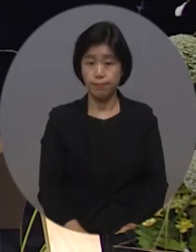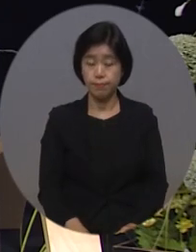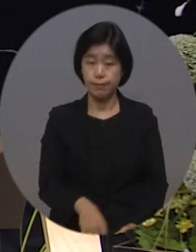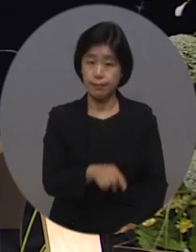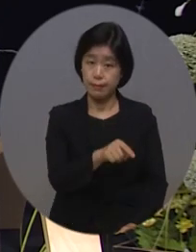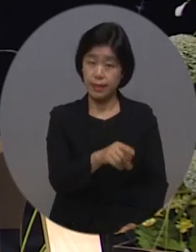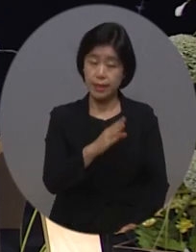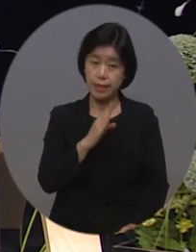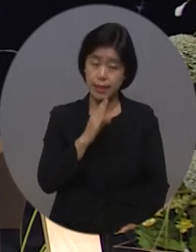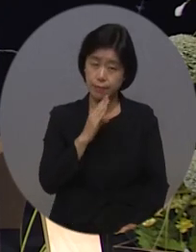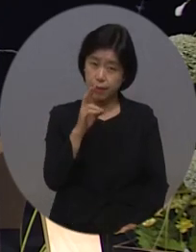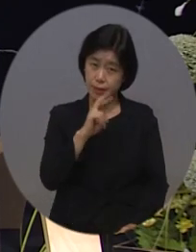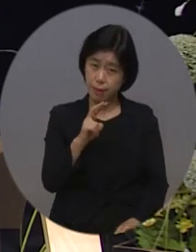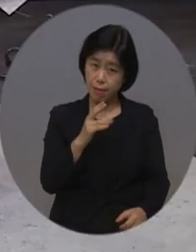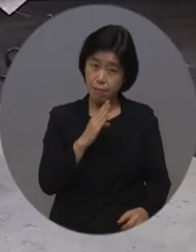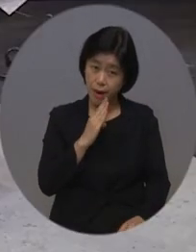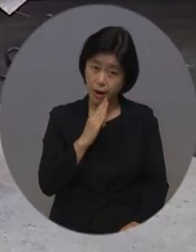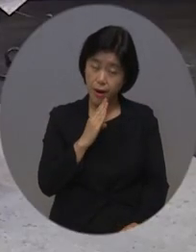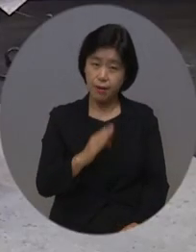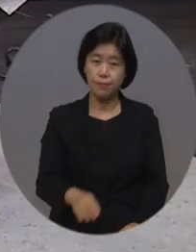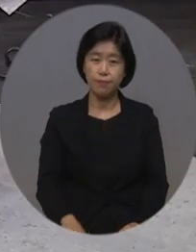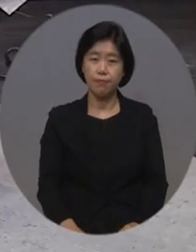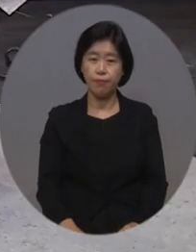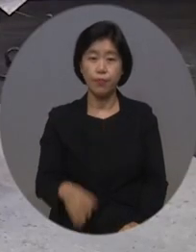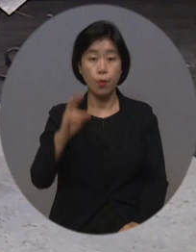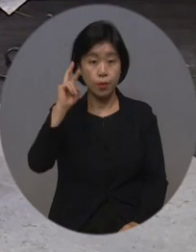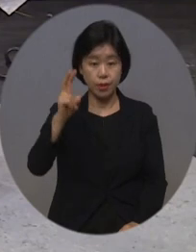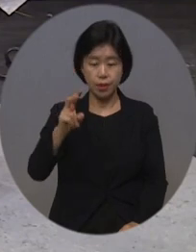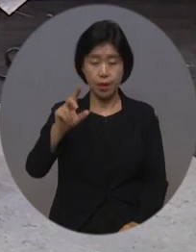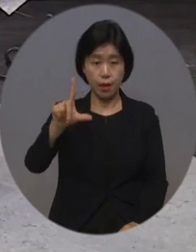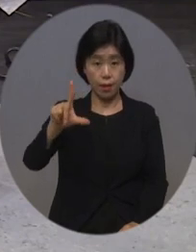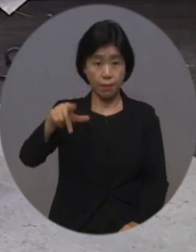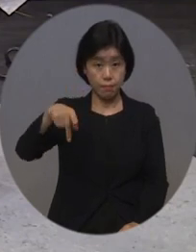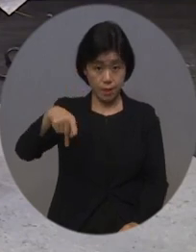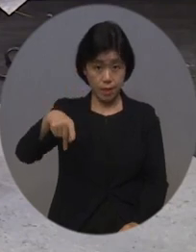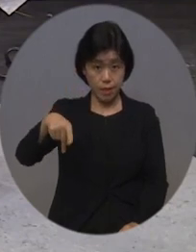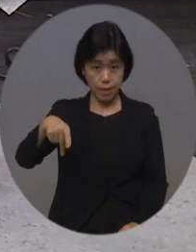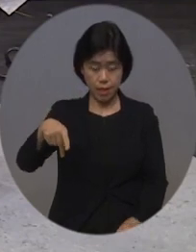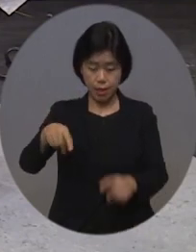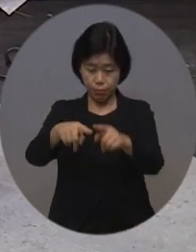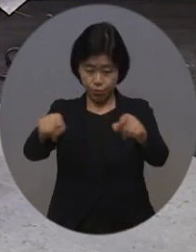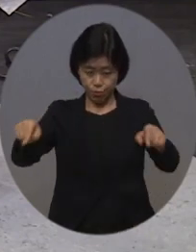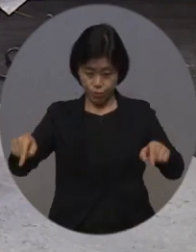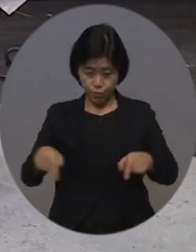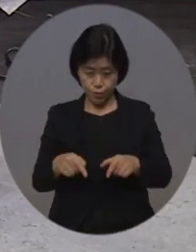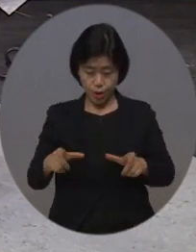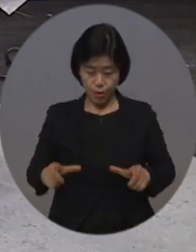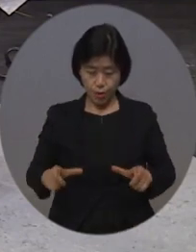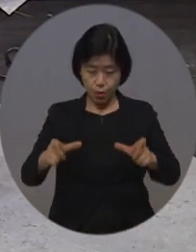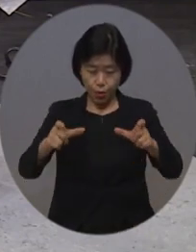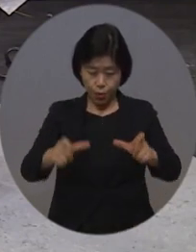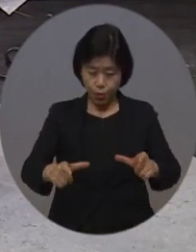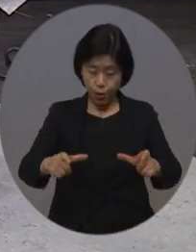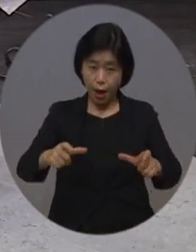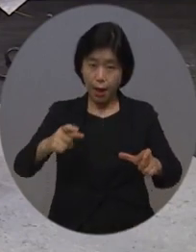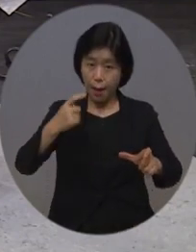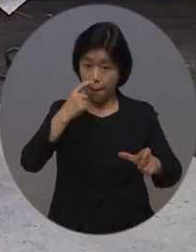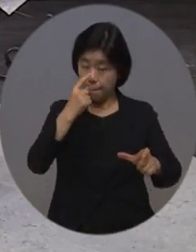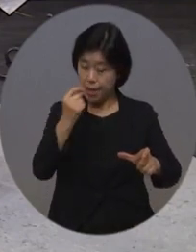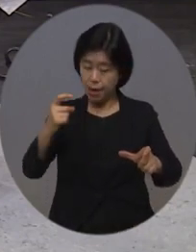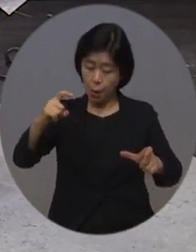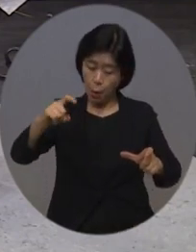이게 진정한 음악일까요? 혹시 LP 음반에서 잡음이 튀는 소리를 들어보셨나요?